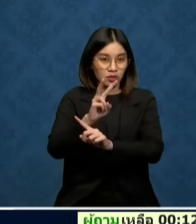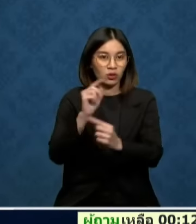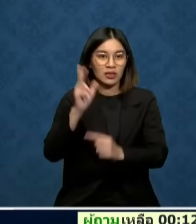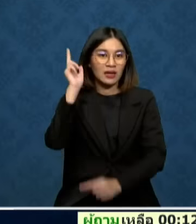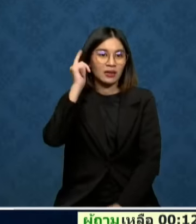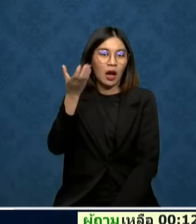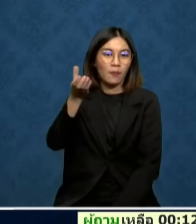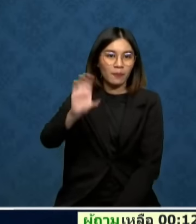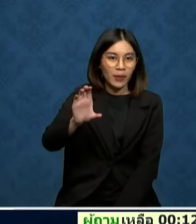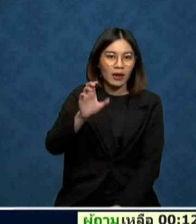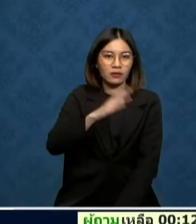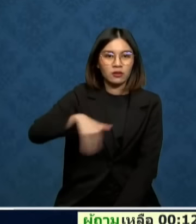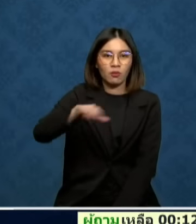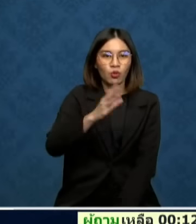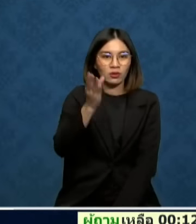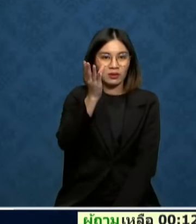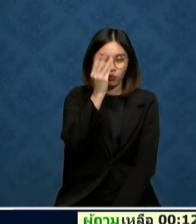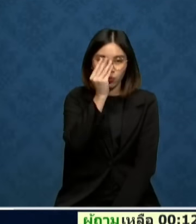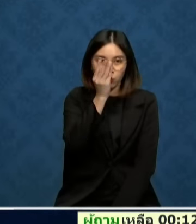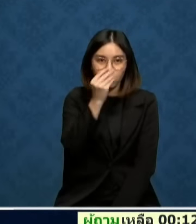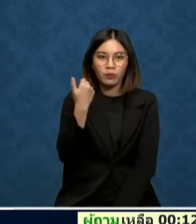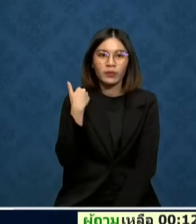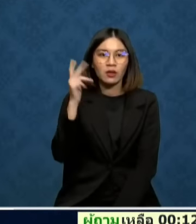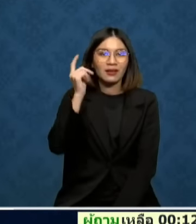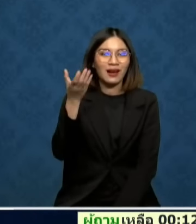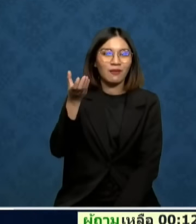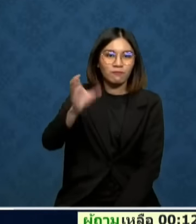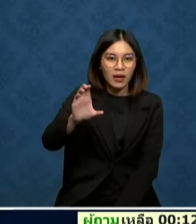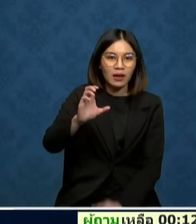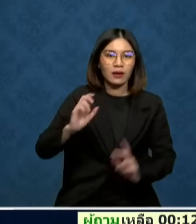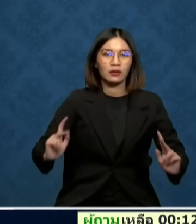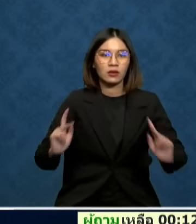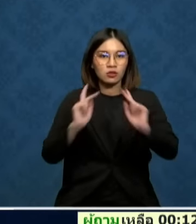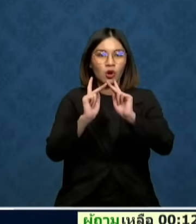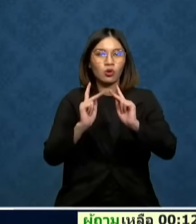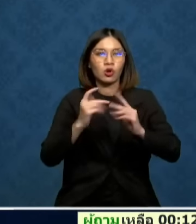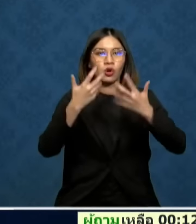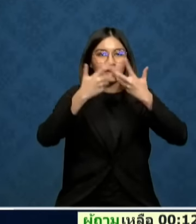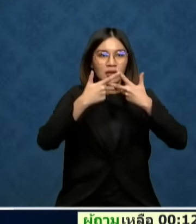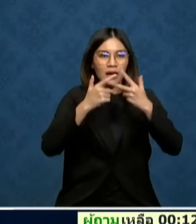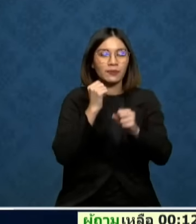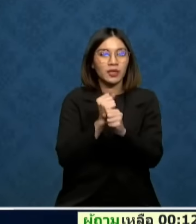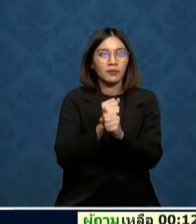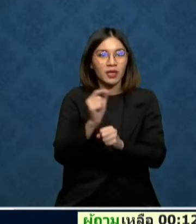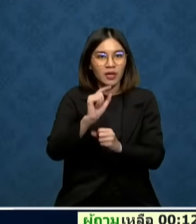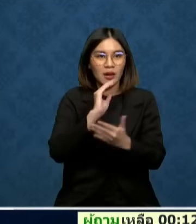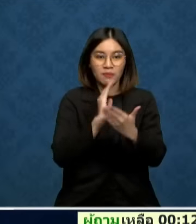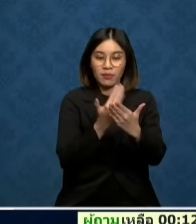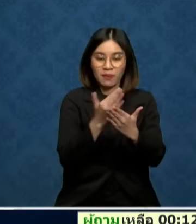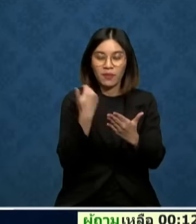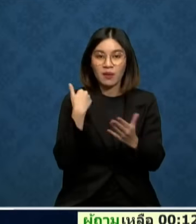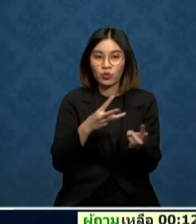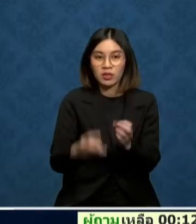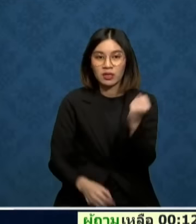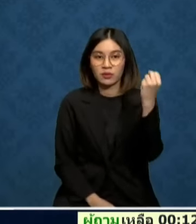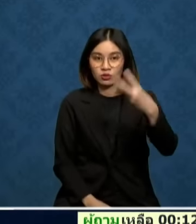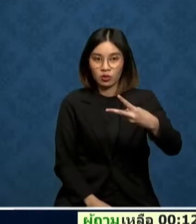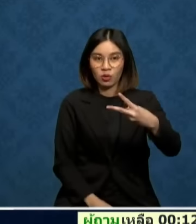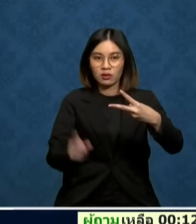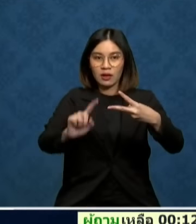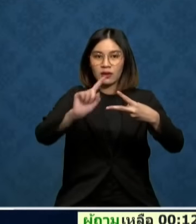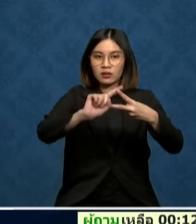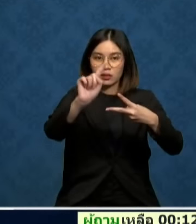ข่าวอยู่ที่ทุกคนได้ทราบหลังจากเป็นข่าวค่ะทางกระทรวงอุตสาหกรรมเองเราได้ดำเนินการแบ่งออกเป็น2กรณีด้วยกันค่ะ